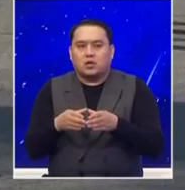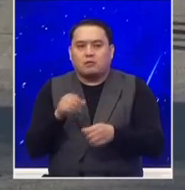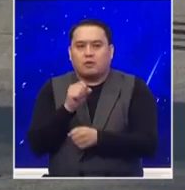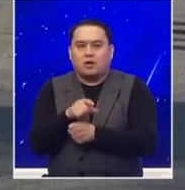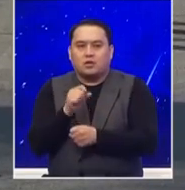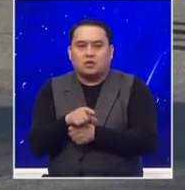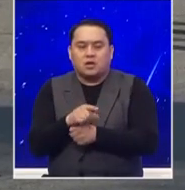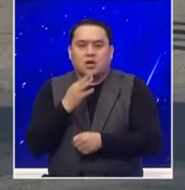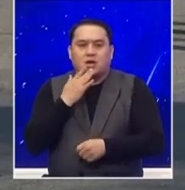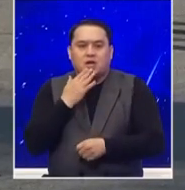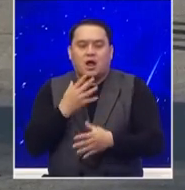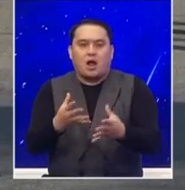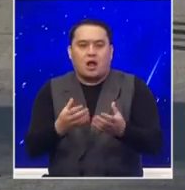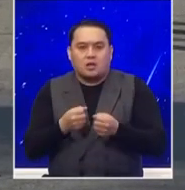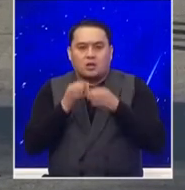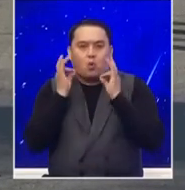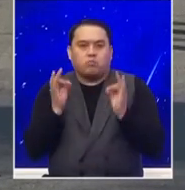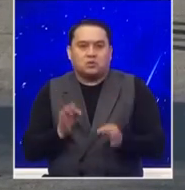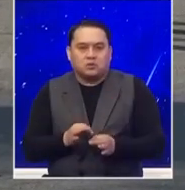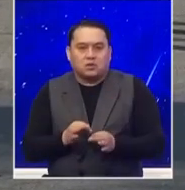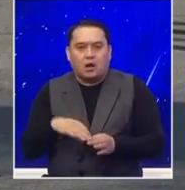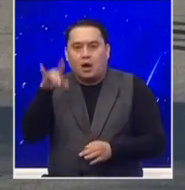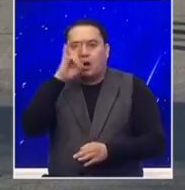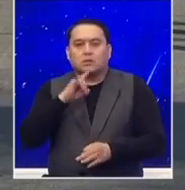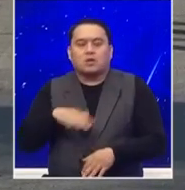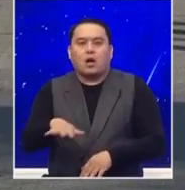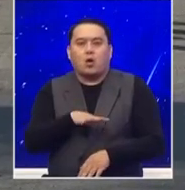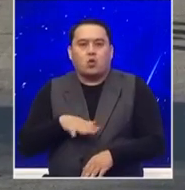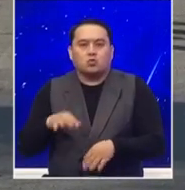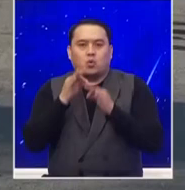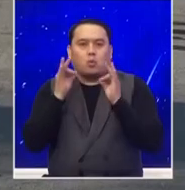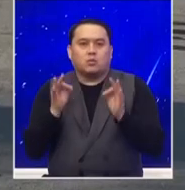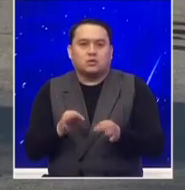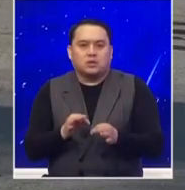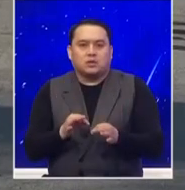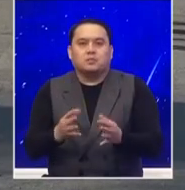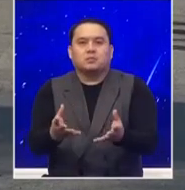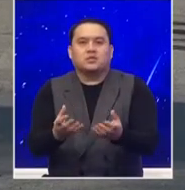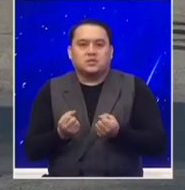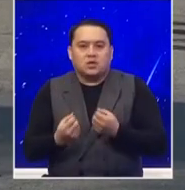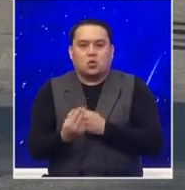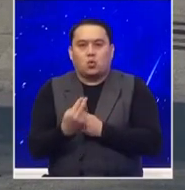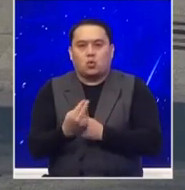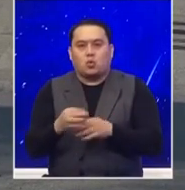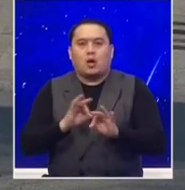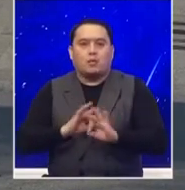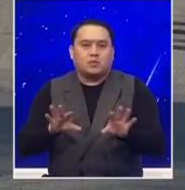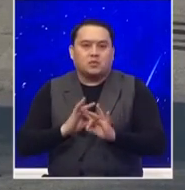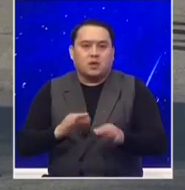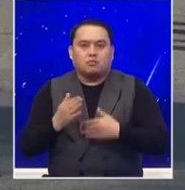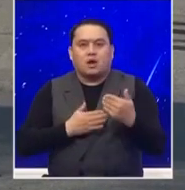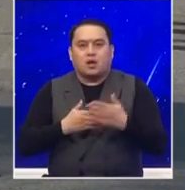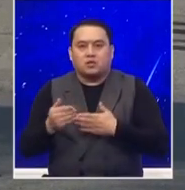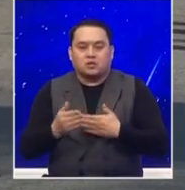нұсқаушылар шет елде алған өзінің тәжірибелерін және Қазақстан аумағында алған өзінің тәжірибелерін бізге үйретіп түсіндіруде,